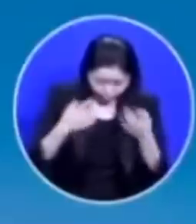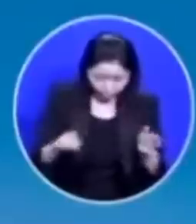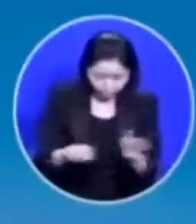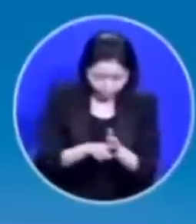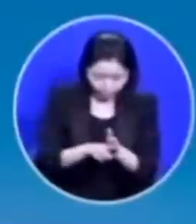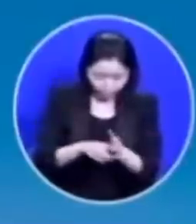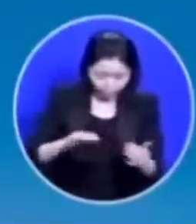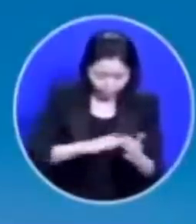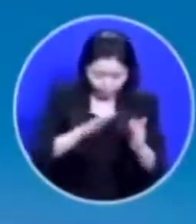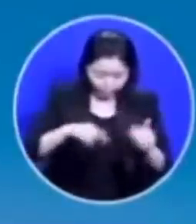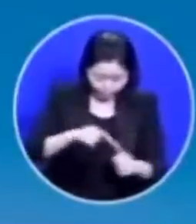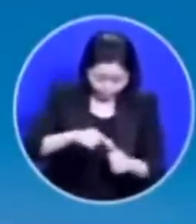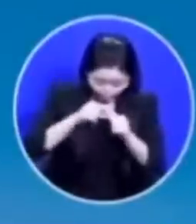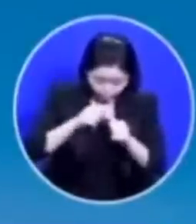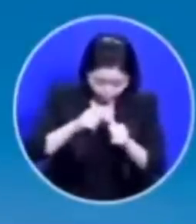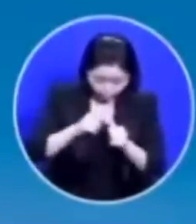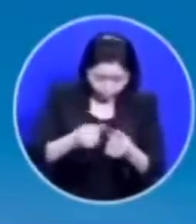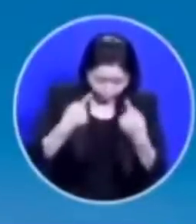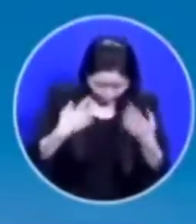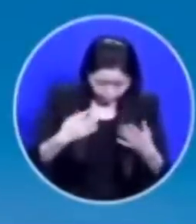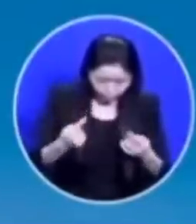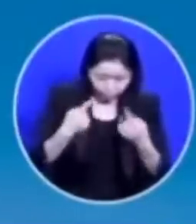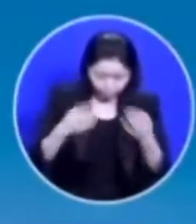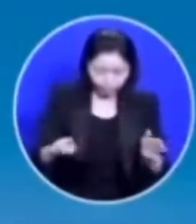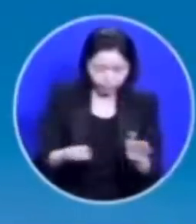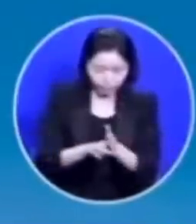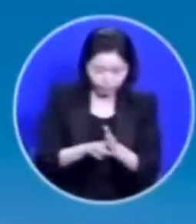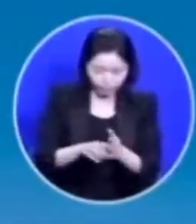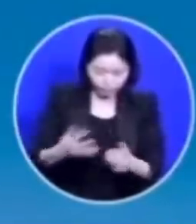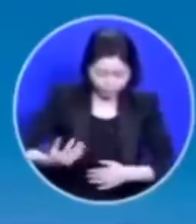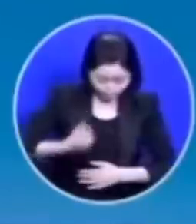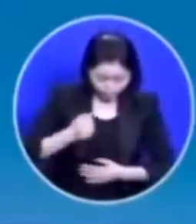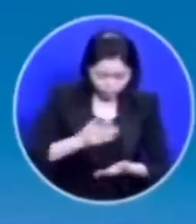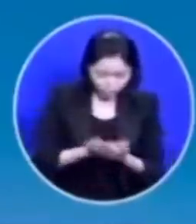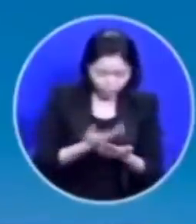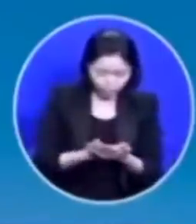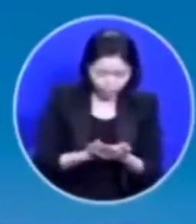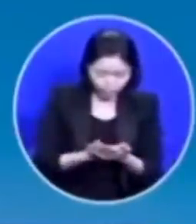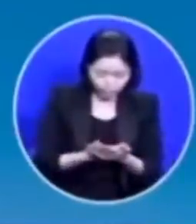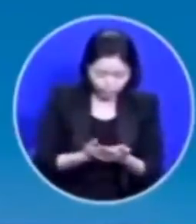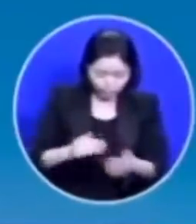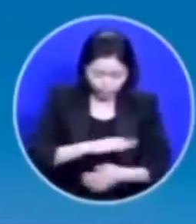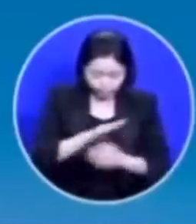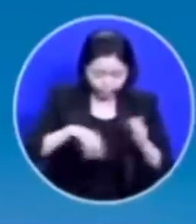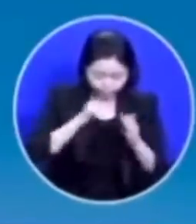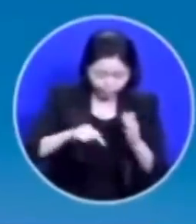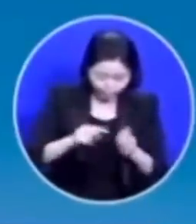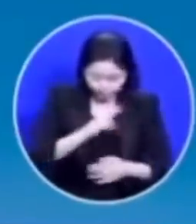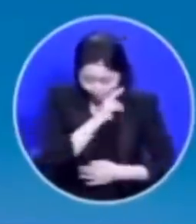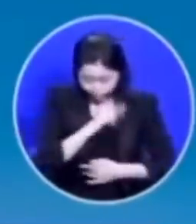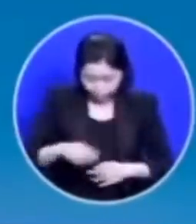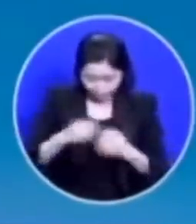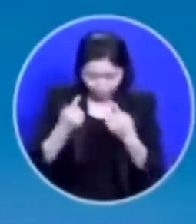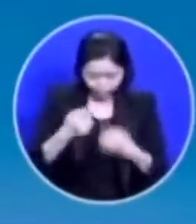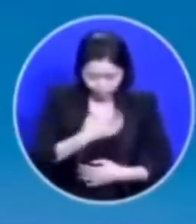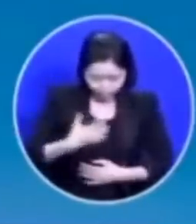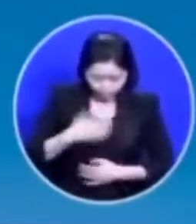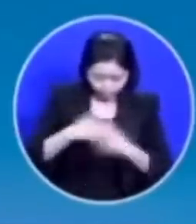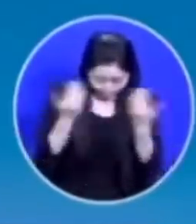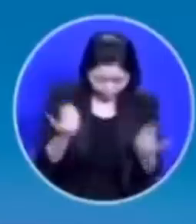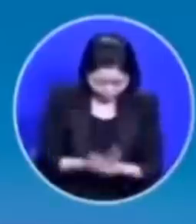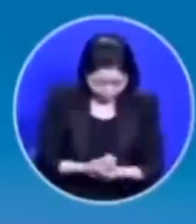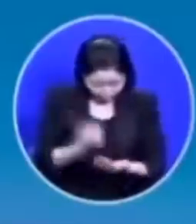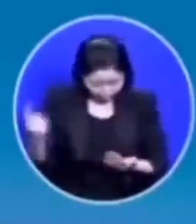구원에 대한 분명한 확신을 어깨 주옵소서 써 우리 속에 있는 모든 의심과 염려는 다 떠나